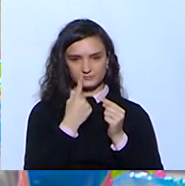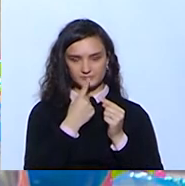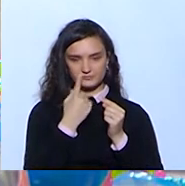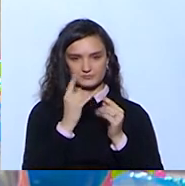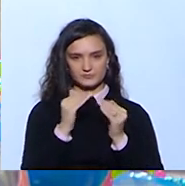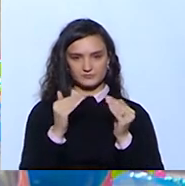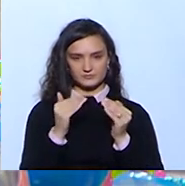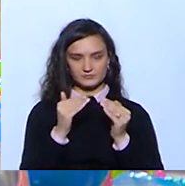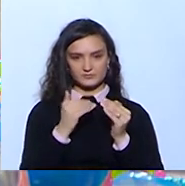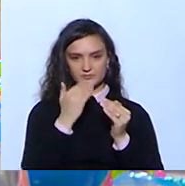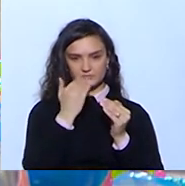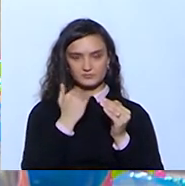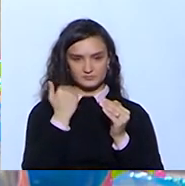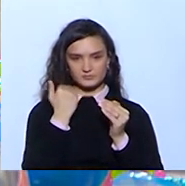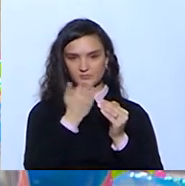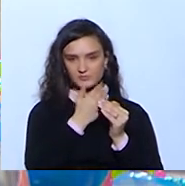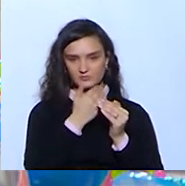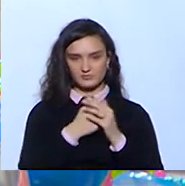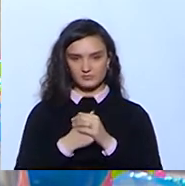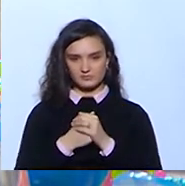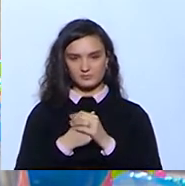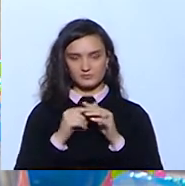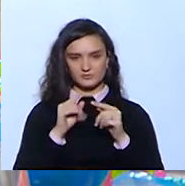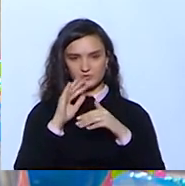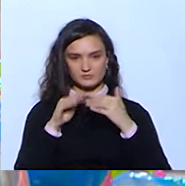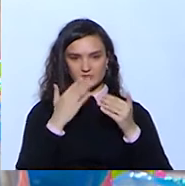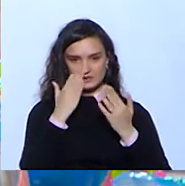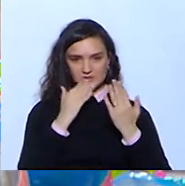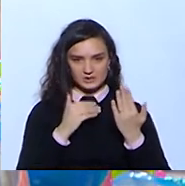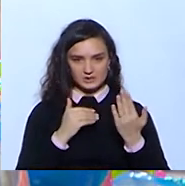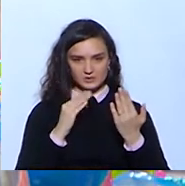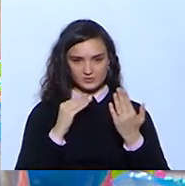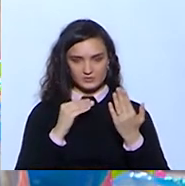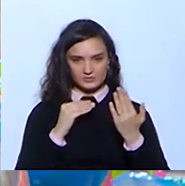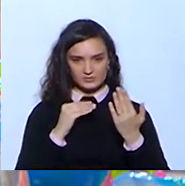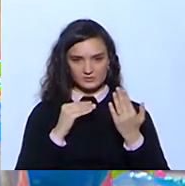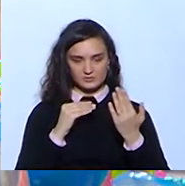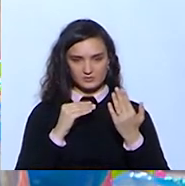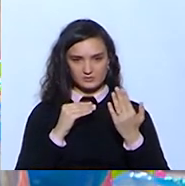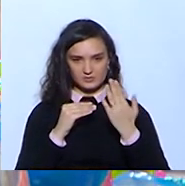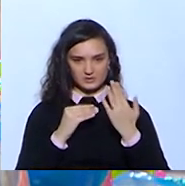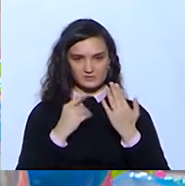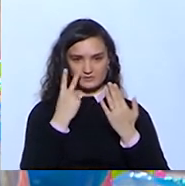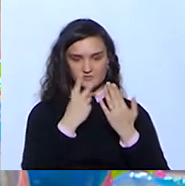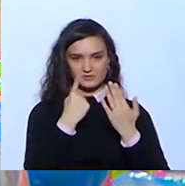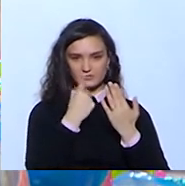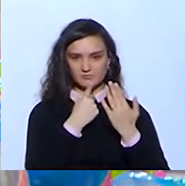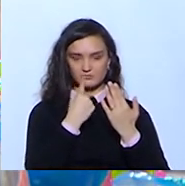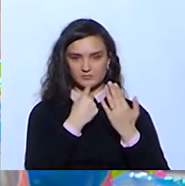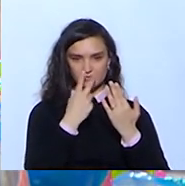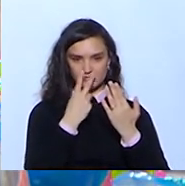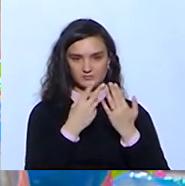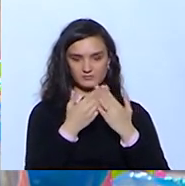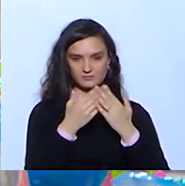იყოს ბავშვისთვის, ზემოთ, ქვემოთ, მარცხნივ, მარჯვნივ. დიახ. და შემდეგ სარკესთან, როდესაც ის დგას და ხედავს თავის მოთხუპნულ